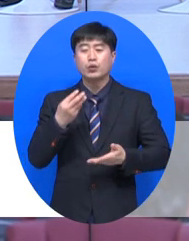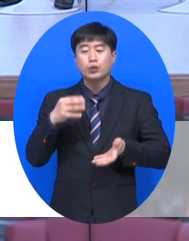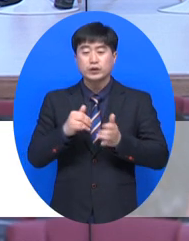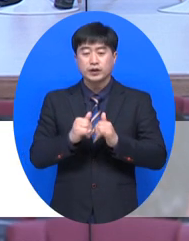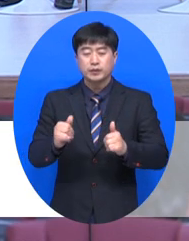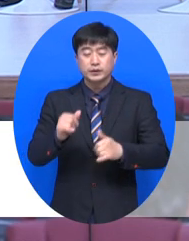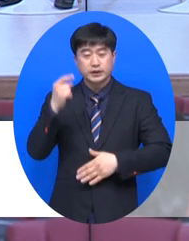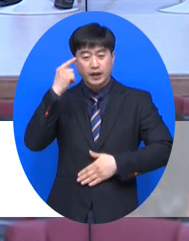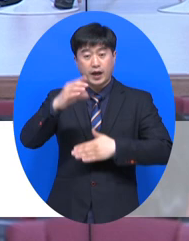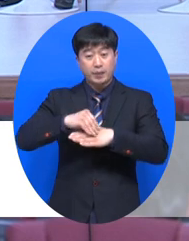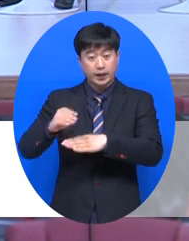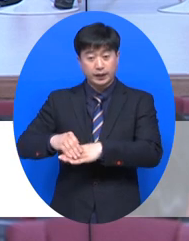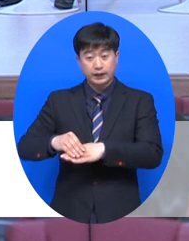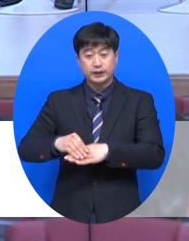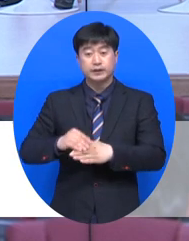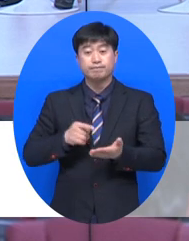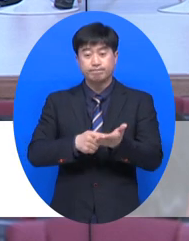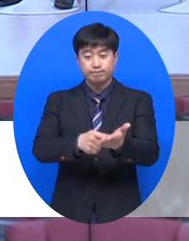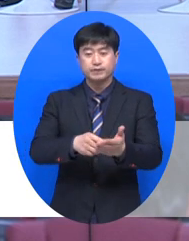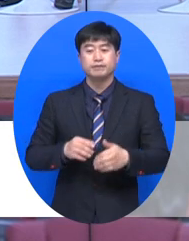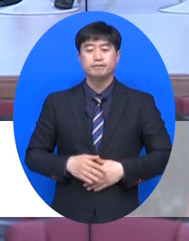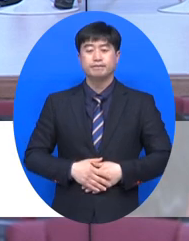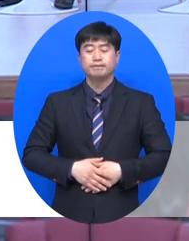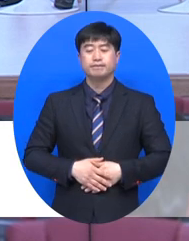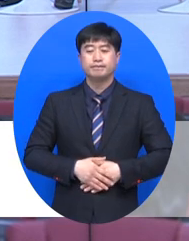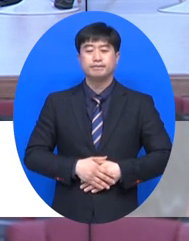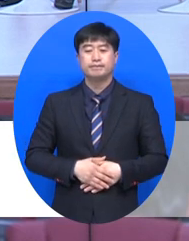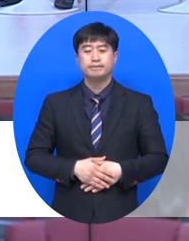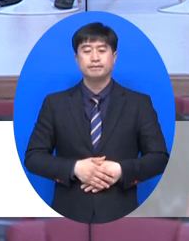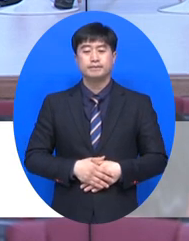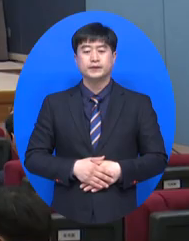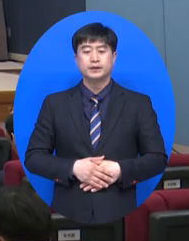의견을 반영할 의지를 내비쳤습니다. 서문영 기자입니다.